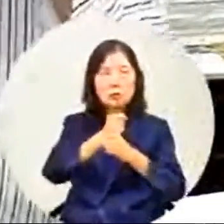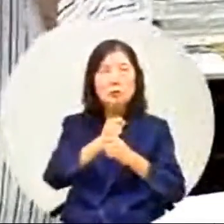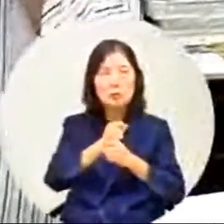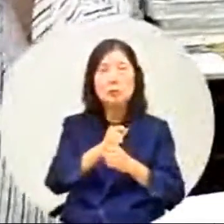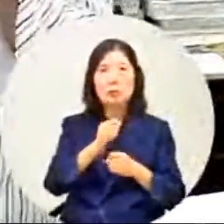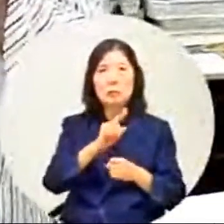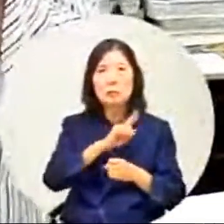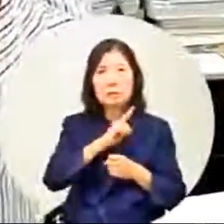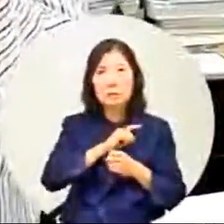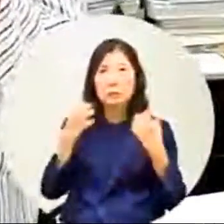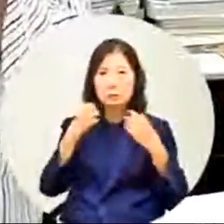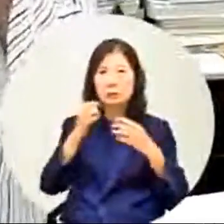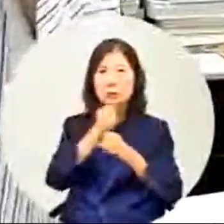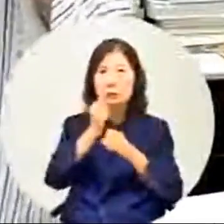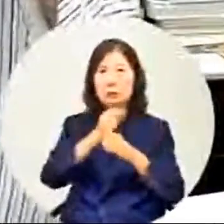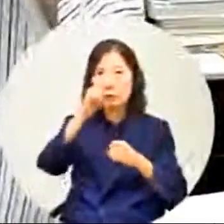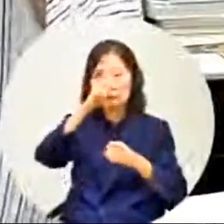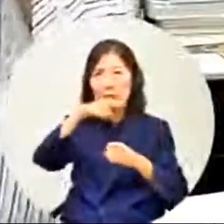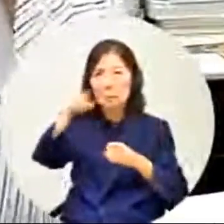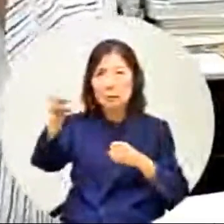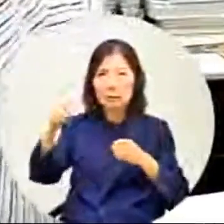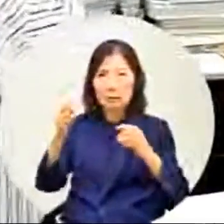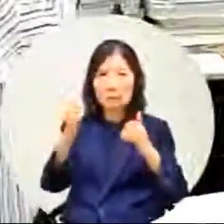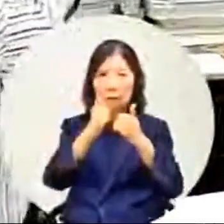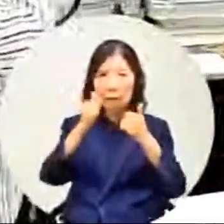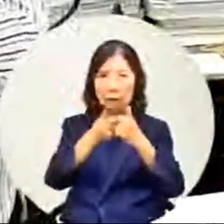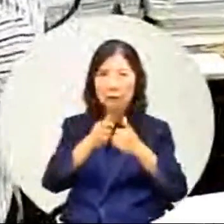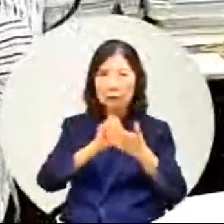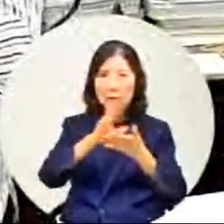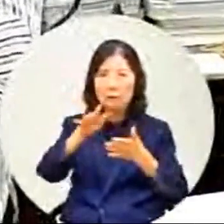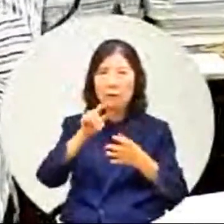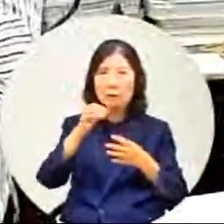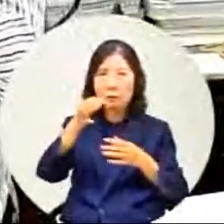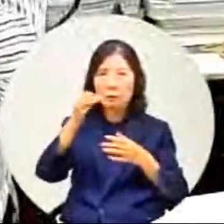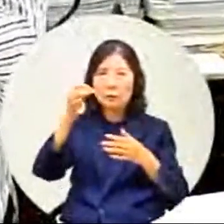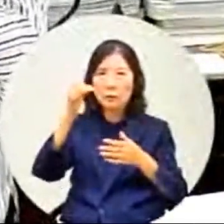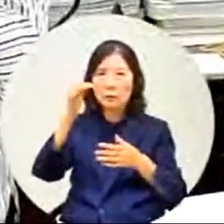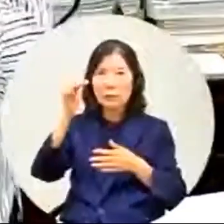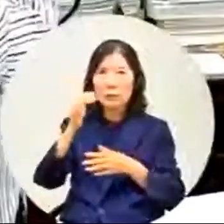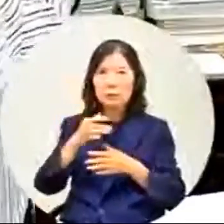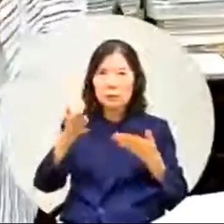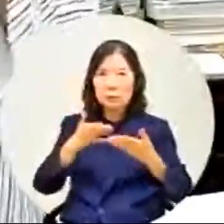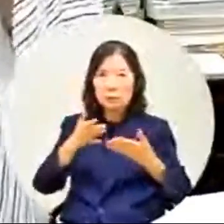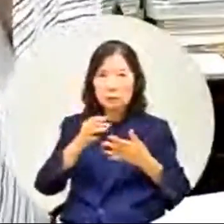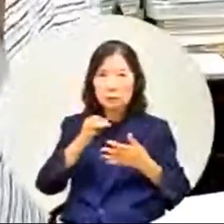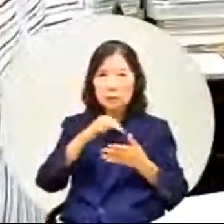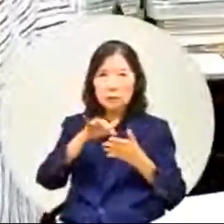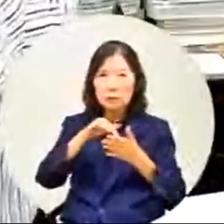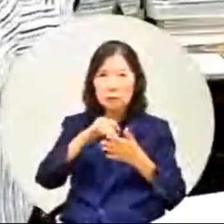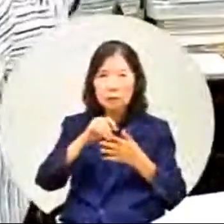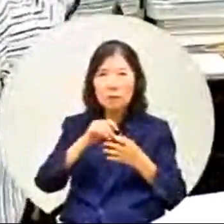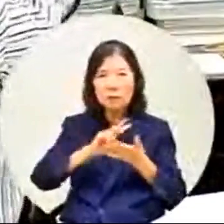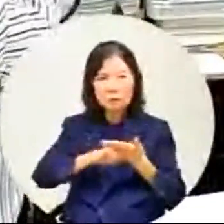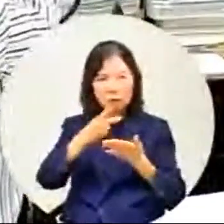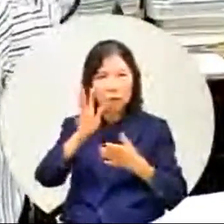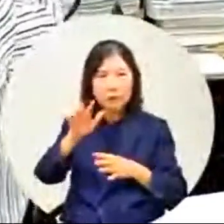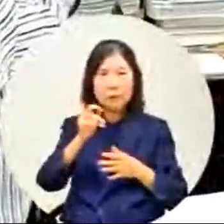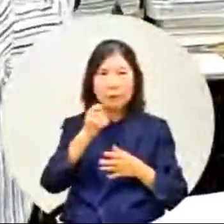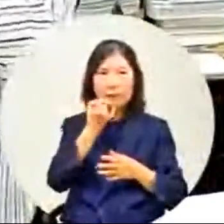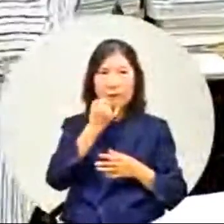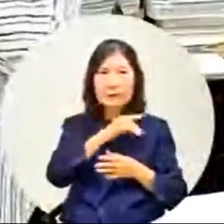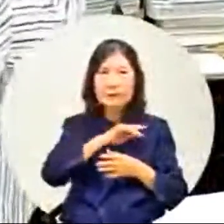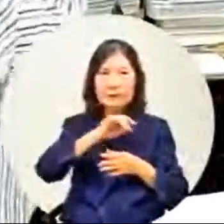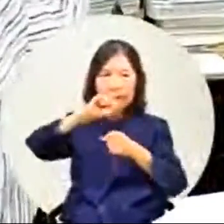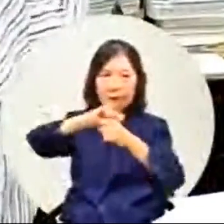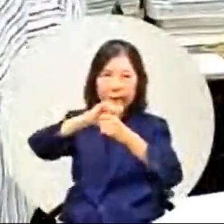望你们来议会做报告，因为你们财务计算的方式有改变，很可能增加财务